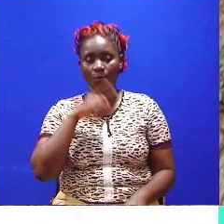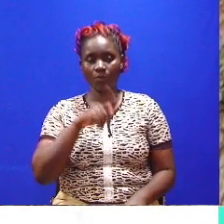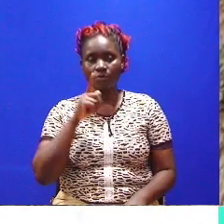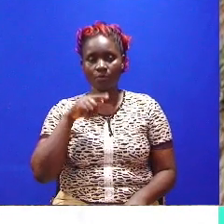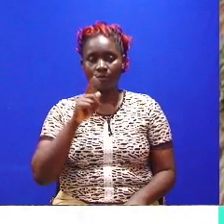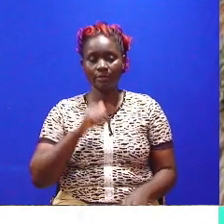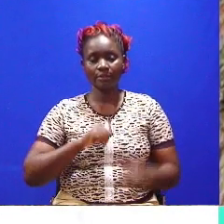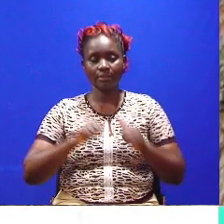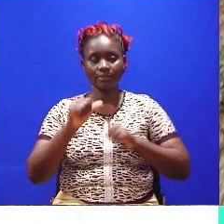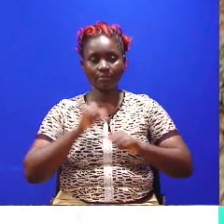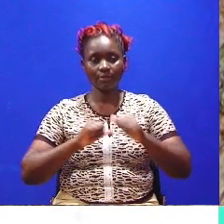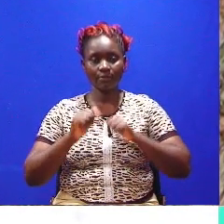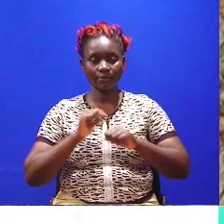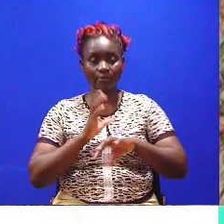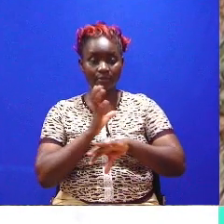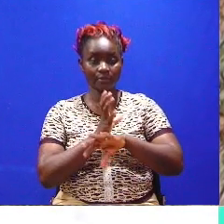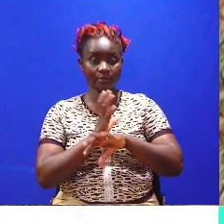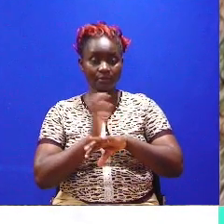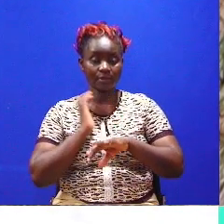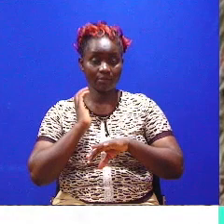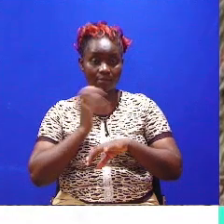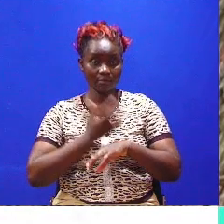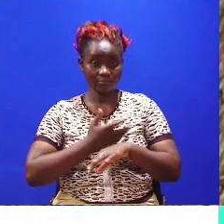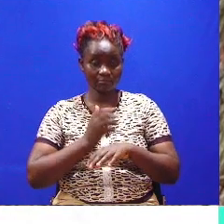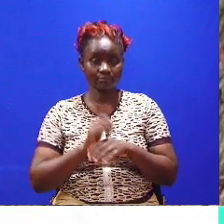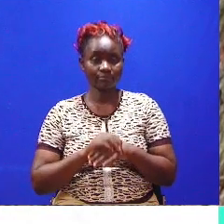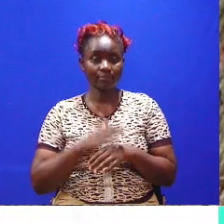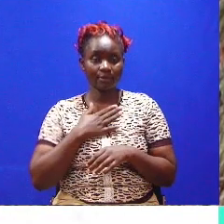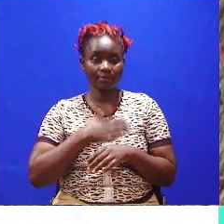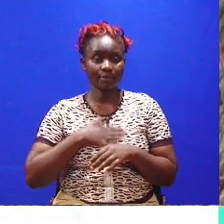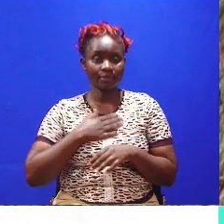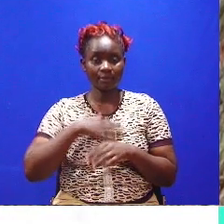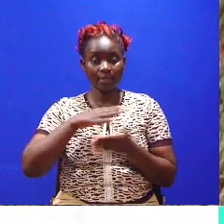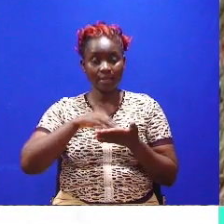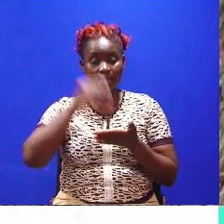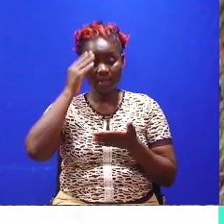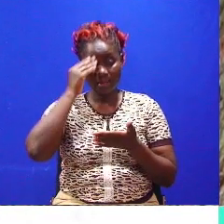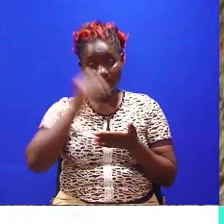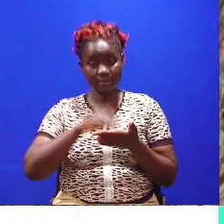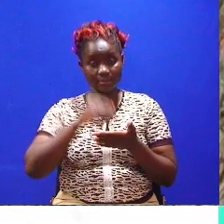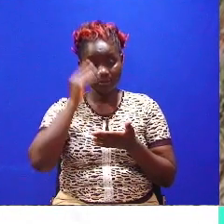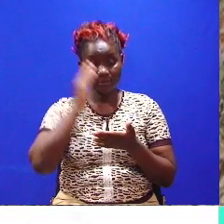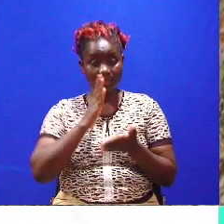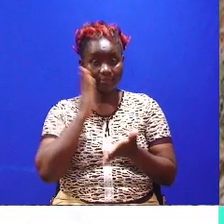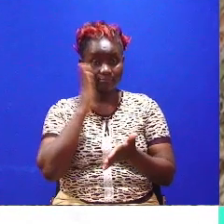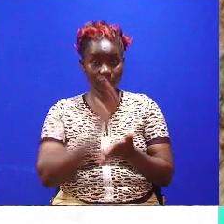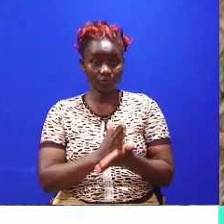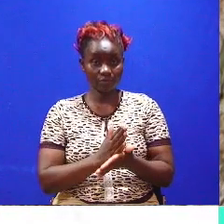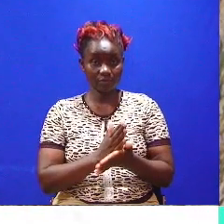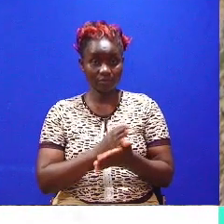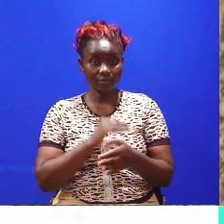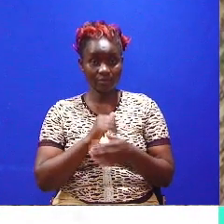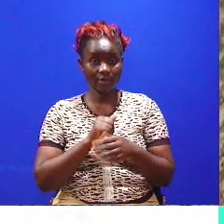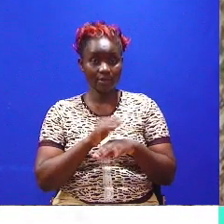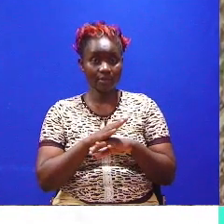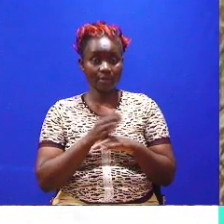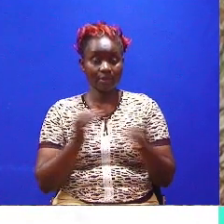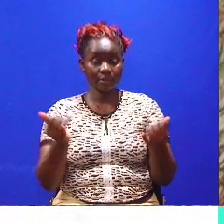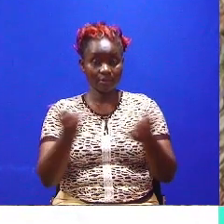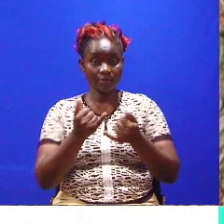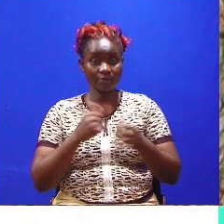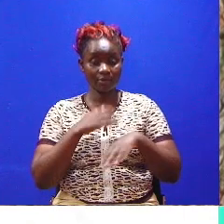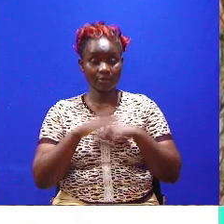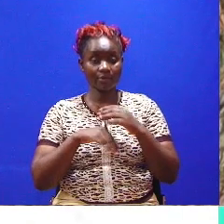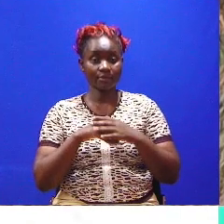act ne kanisa cheito mora niko babantu bekene nanditya ko invite abarai bonspi at the same time ekera